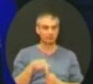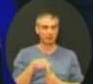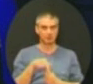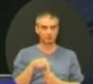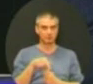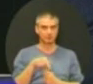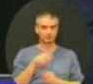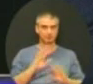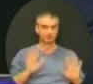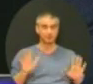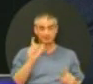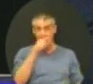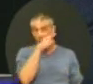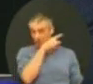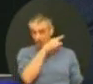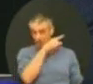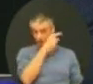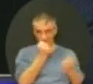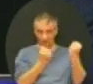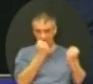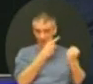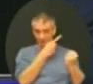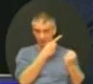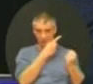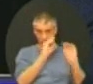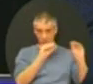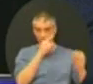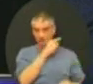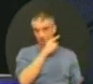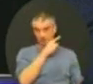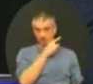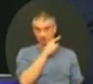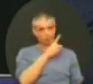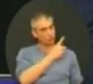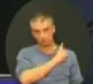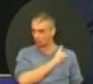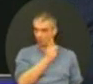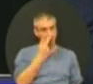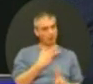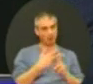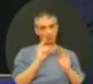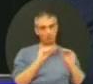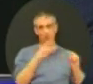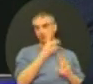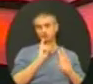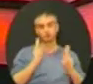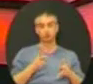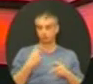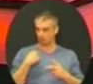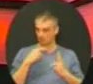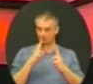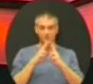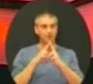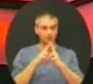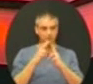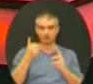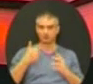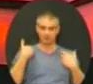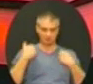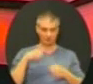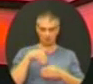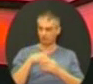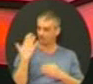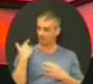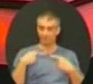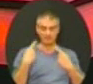רבותיי, האיש ההוא, המורה ההוא, הוא לא יותר ממורה, זה כל מה שיש. כי אני פגשתי את השר לביטחון הפנים לפני